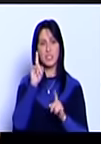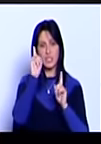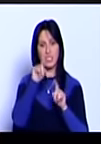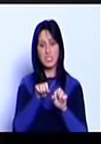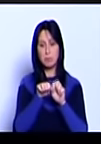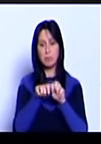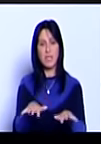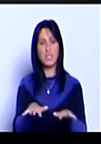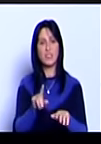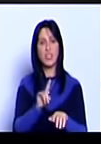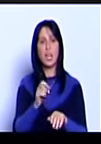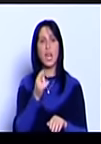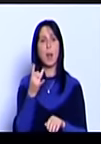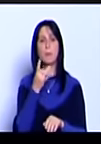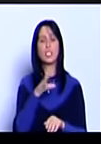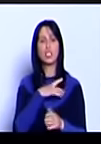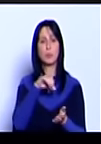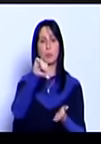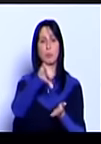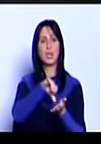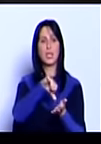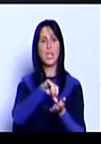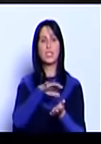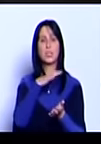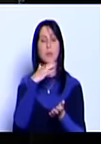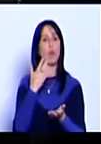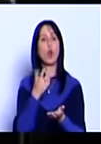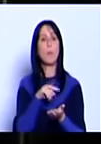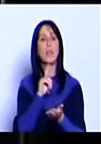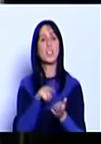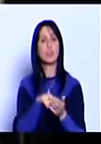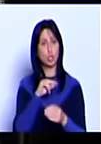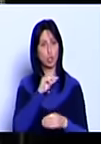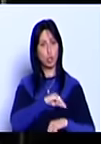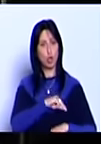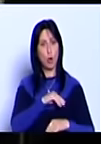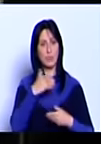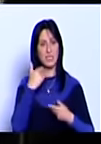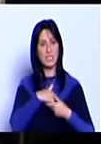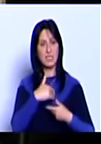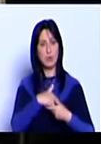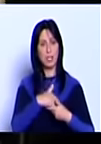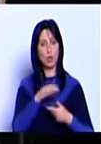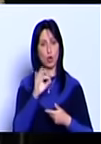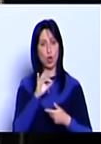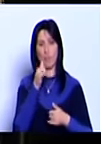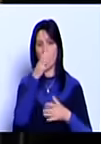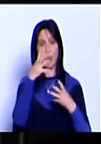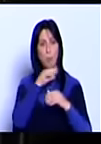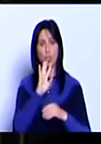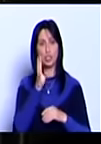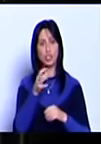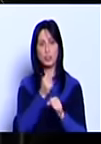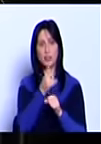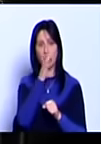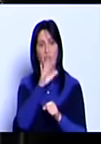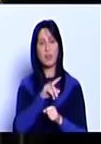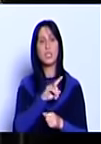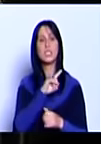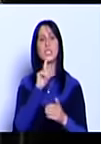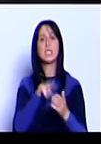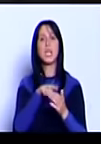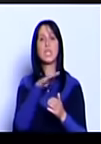არის. რამდენჯერ დაუყენები ეს საკითხი და ბევრი რაღაც თუ ისწრებოდა. რომელიც ინსპექტირების შემოღების, რომელიც ვერ მოხერხდა 4 წლის განმავლობაში. ეს საკითხიც დაუყენები,